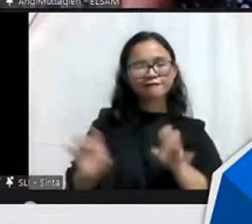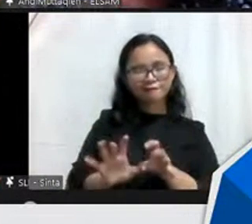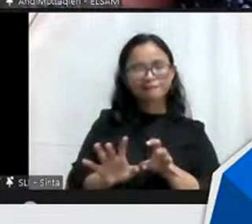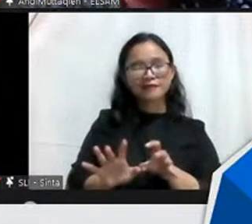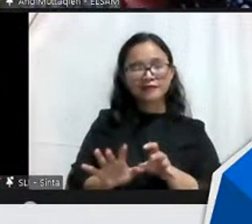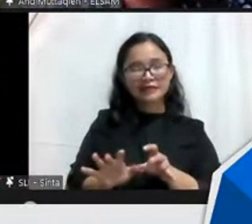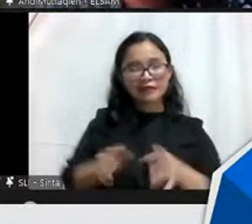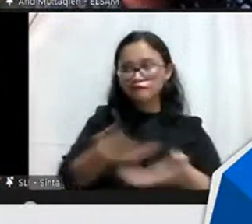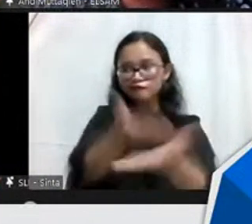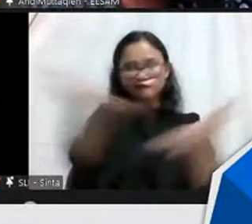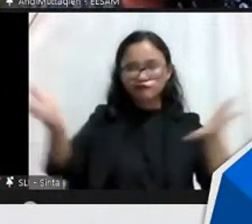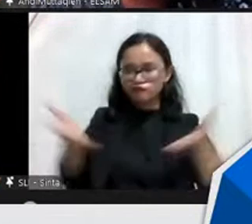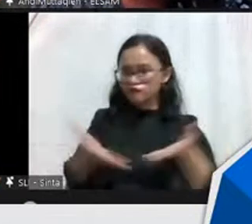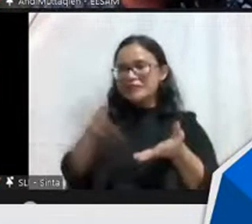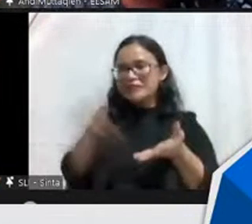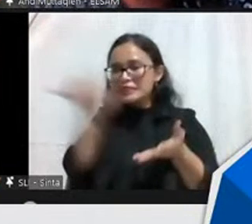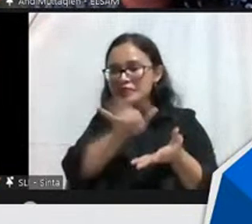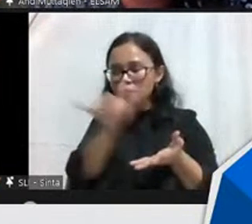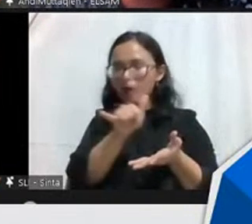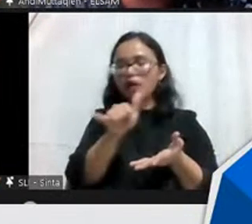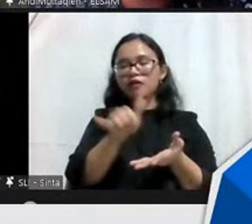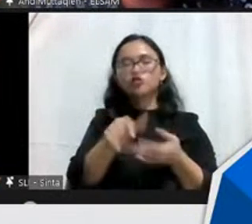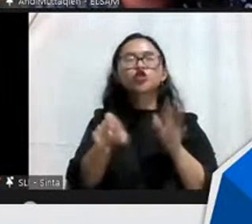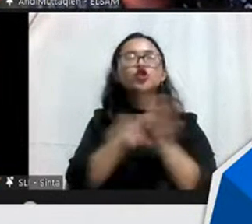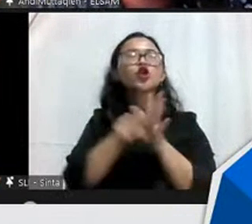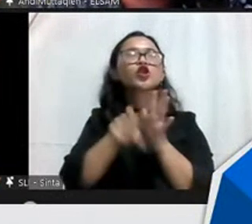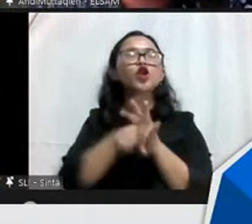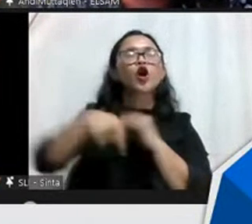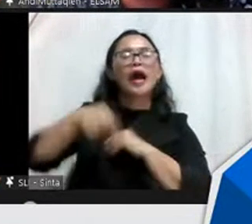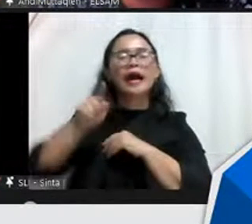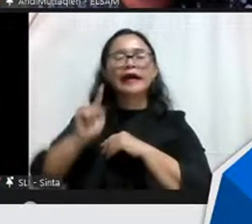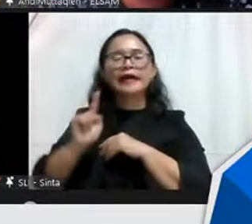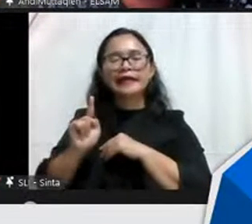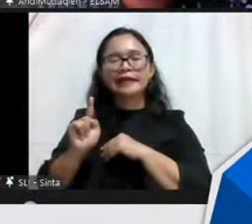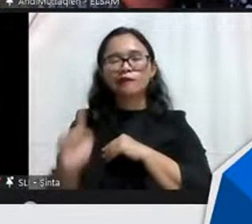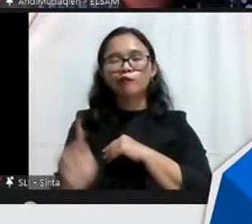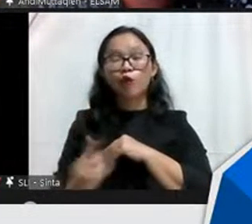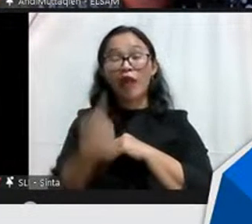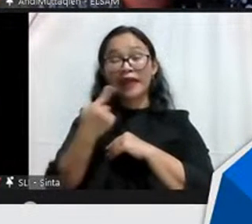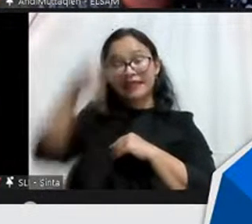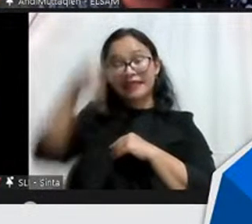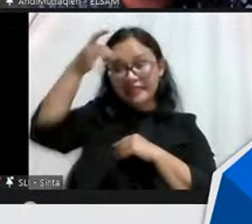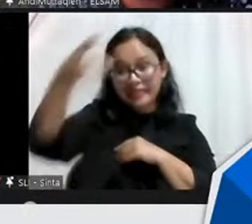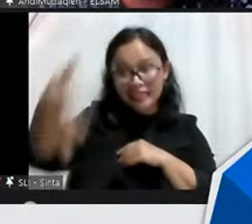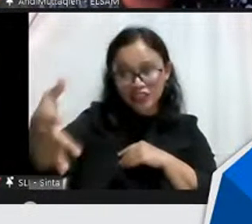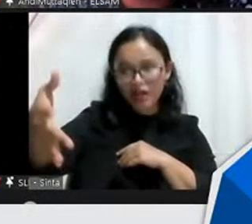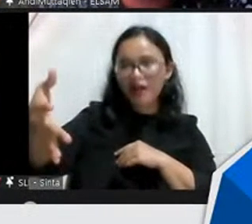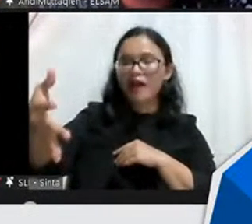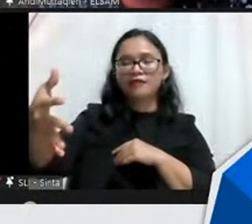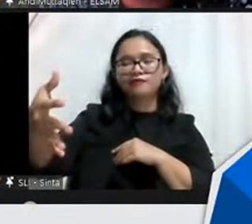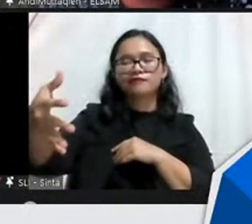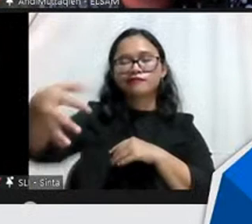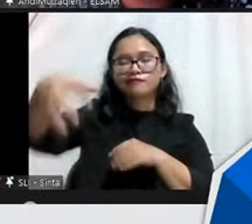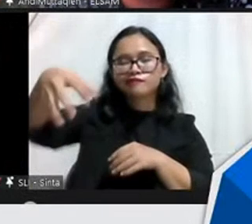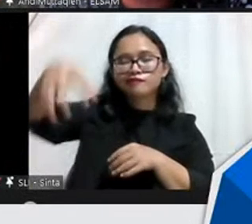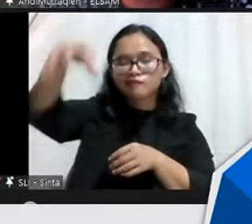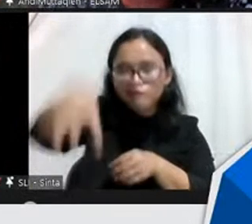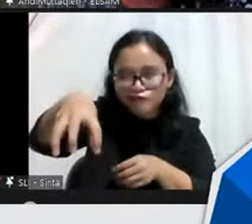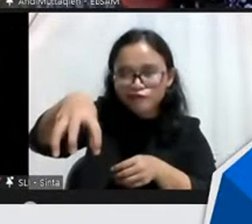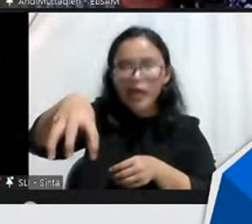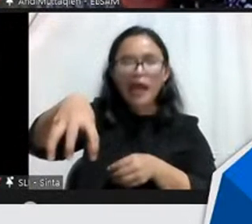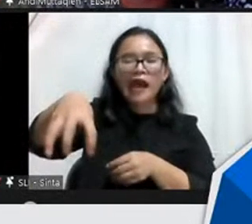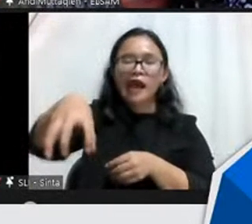terutama kalau di kita sebnya dari sampai mulai dari Desa barangkali daerah eh apa